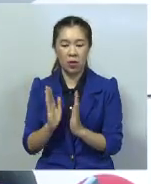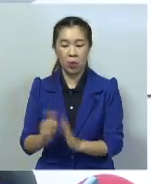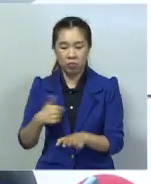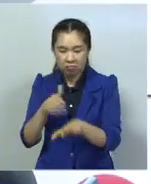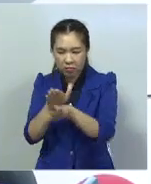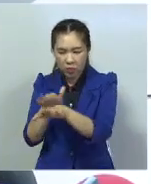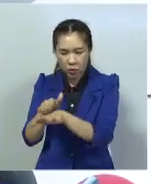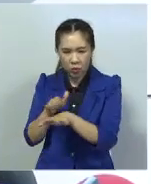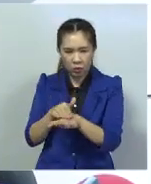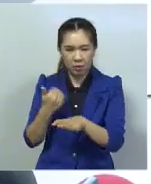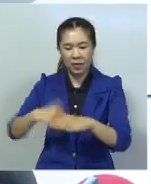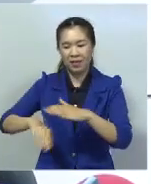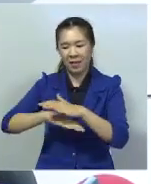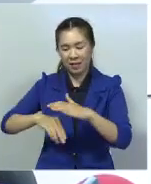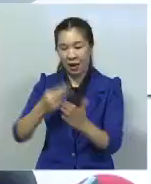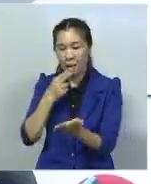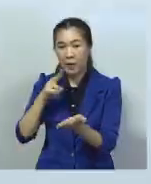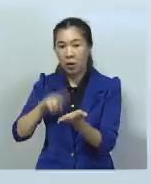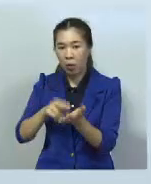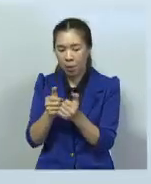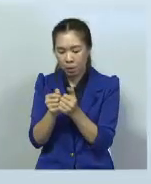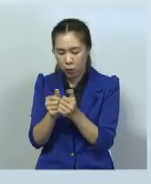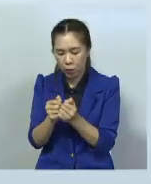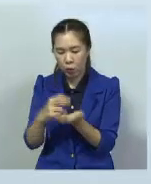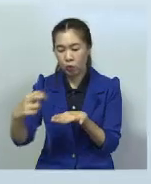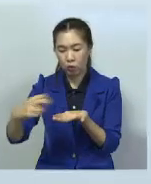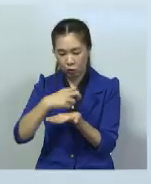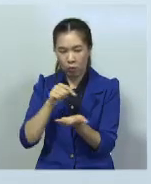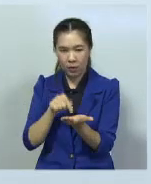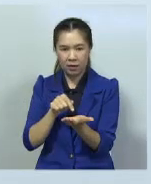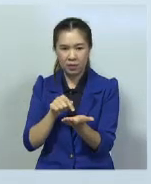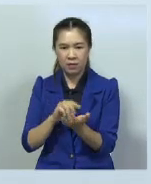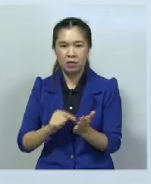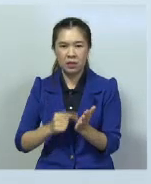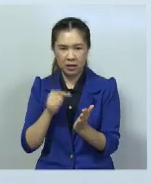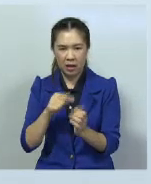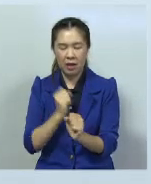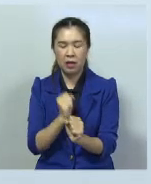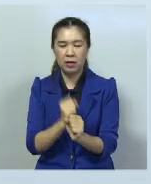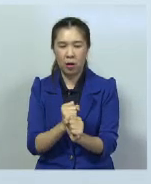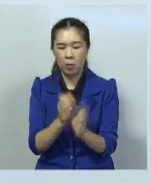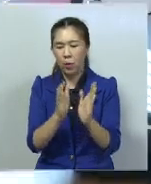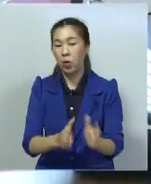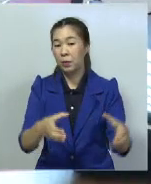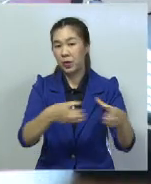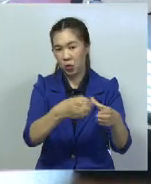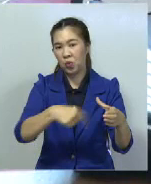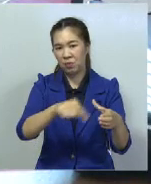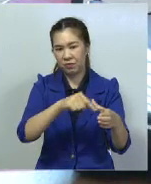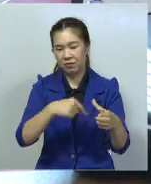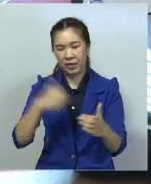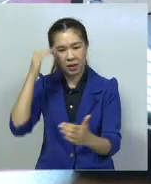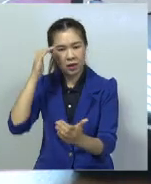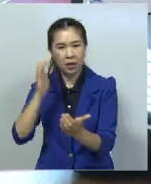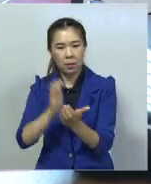ณาชักชวนมีหลักฐานเป็นข้อความสนทนาที่ผู้เสียหายส่งมาให้ดูจึงเชื่อว่าเรื่องนี้ทำเป็นขบวนการก็ขอให้ทางตำรว